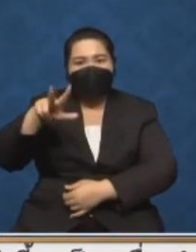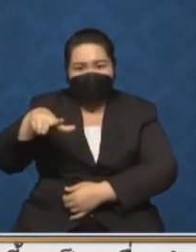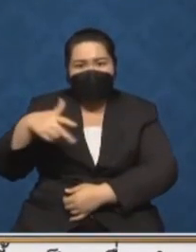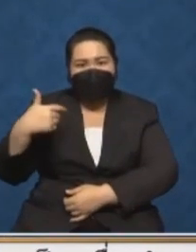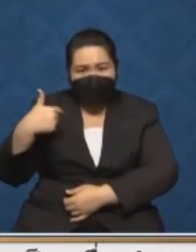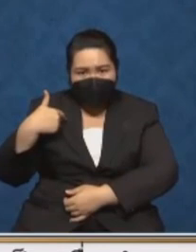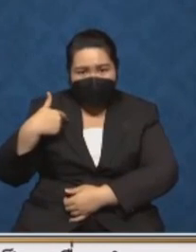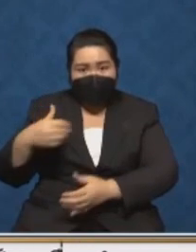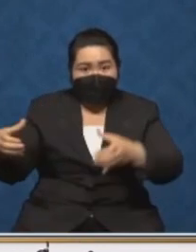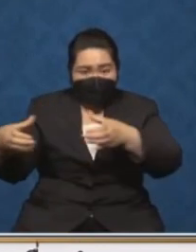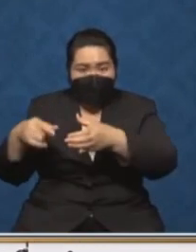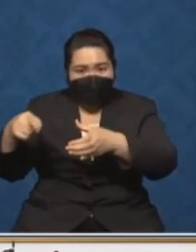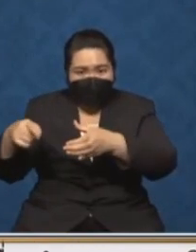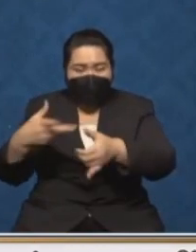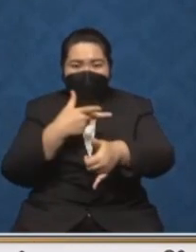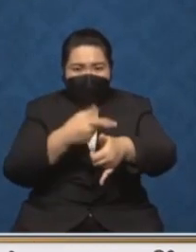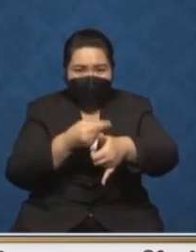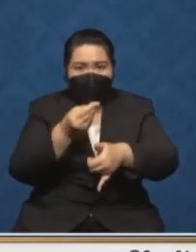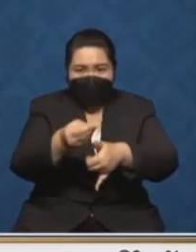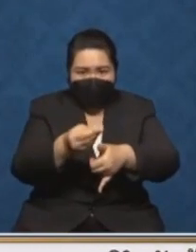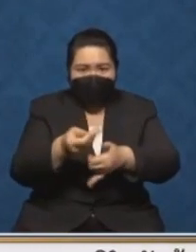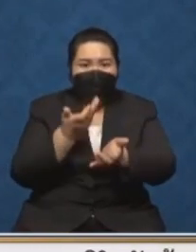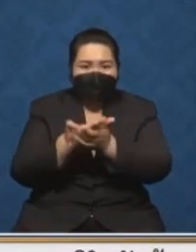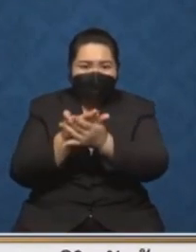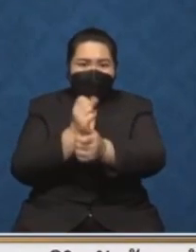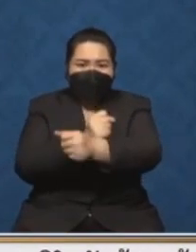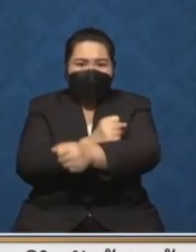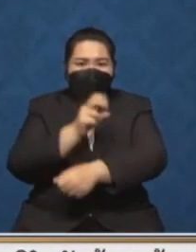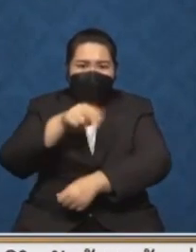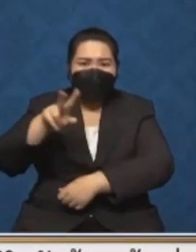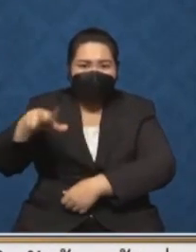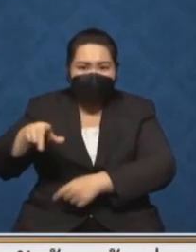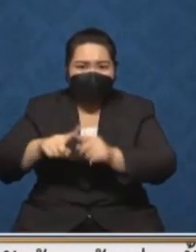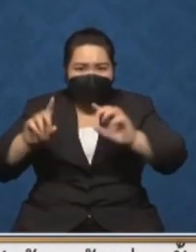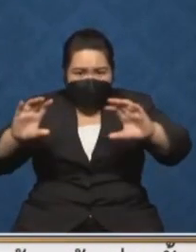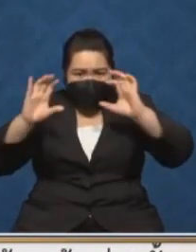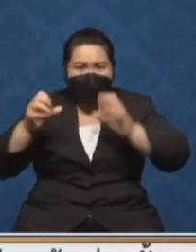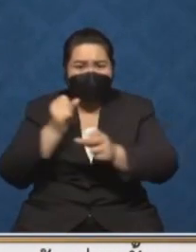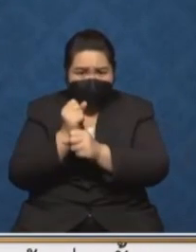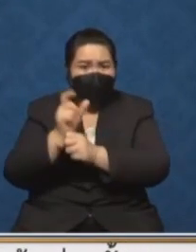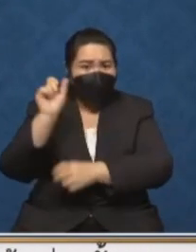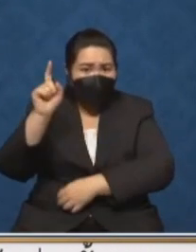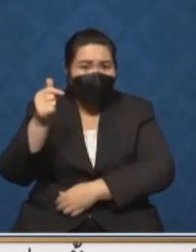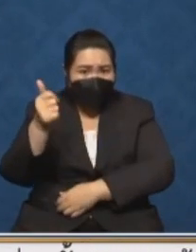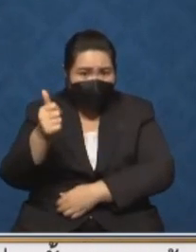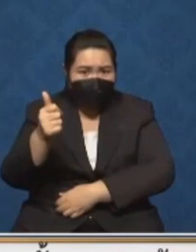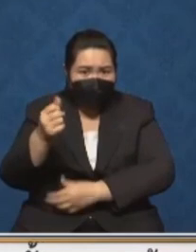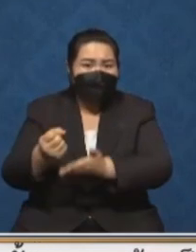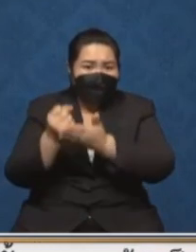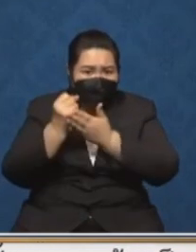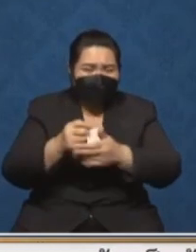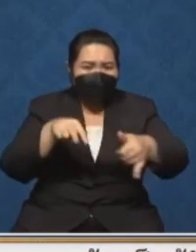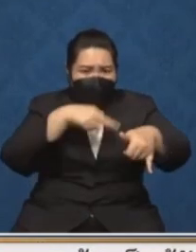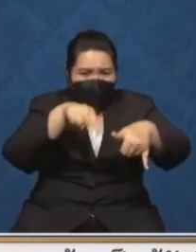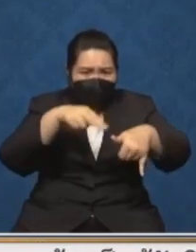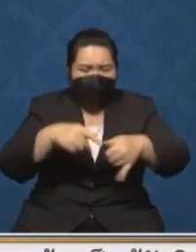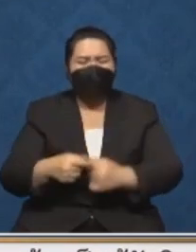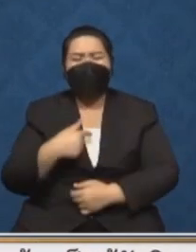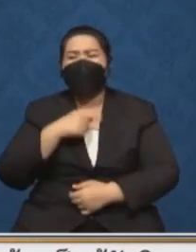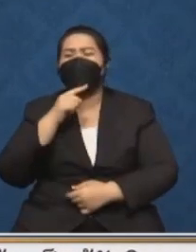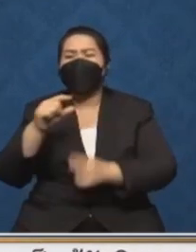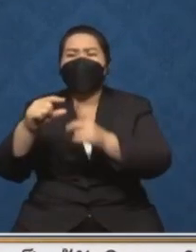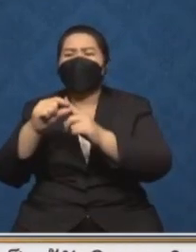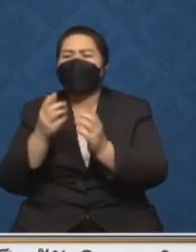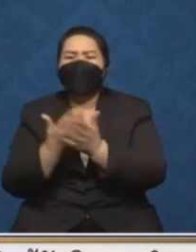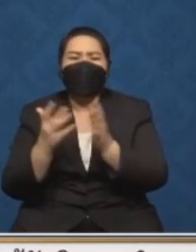จากคนกุม เกอ Girlsลัฐบาเราลงไ้ดับเนนการเลยรักษาผมไม่อยากได้ยินคำว่าไม่